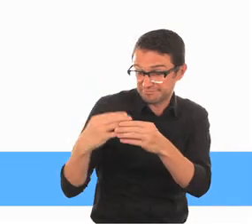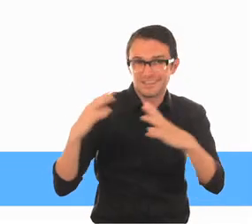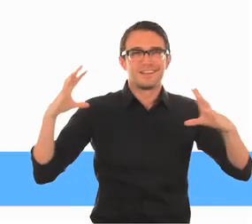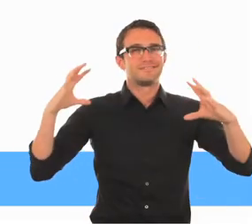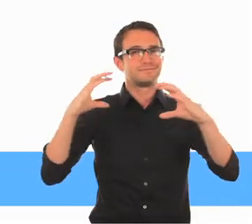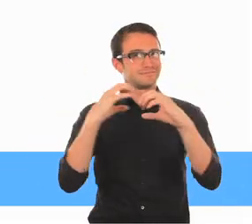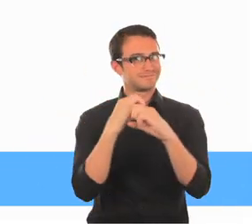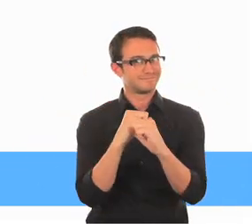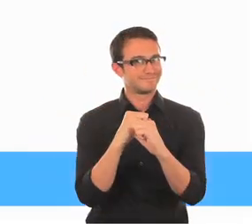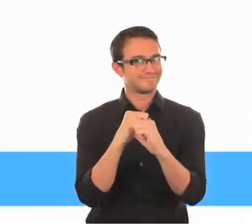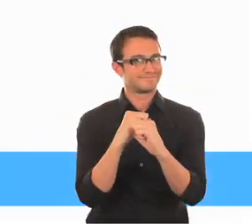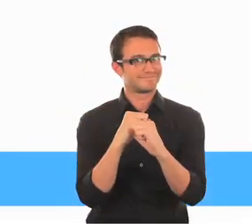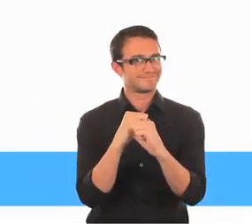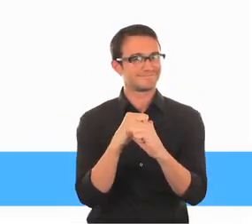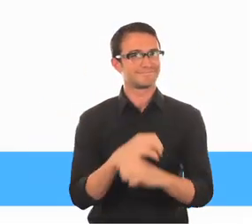Résumé.